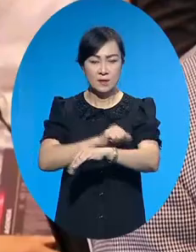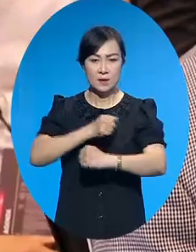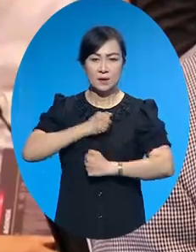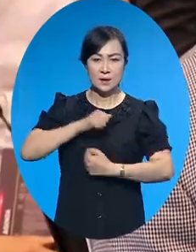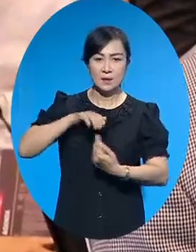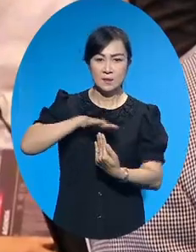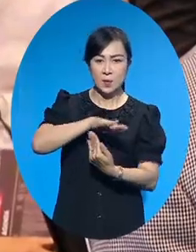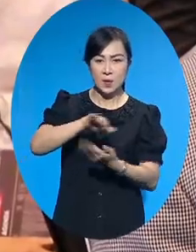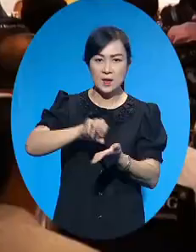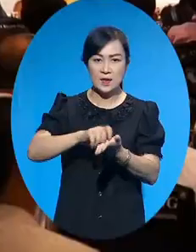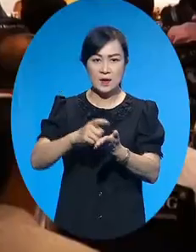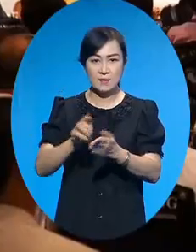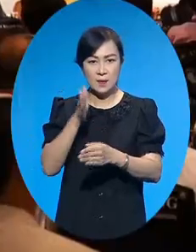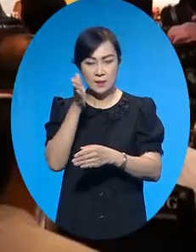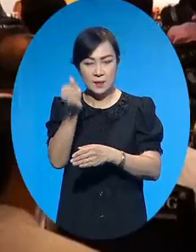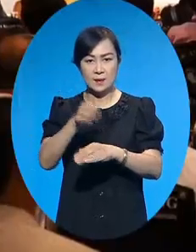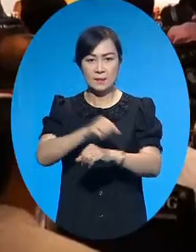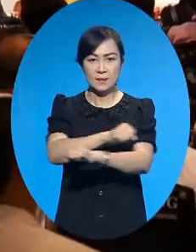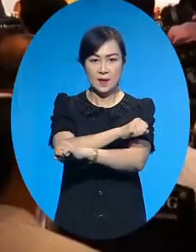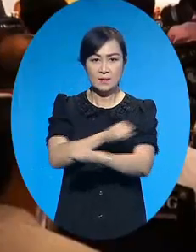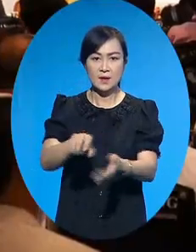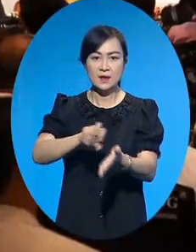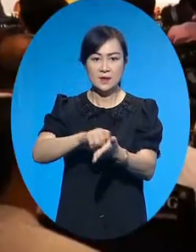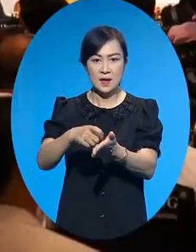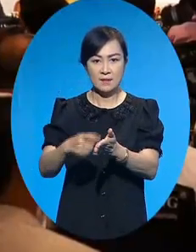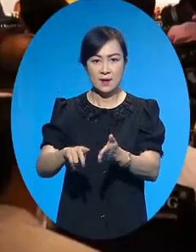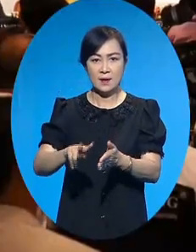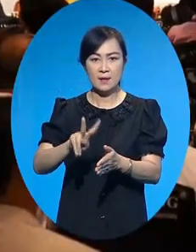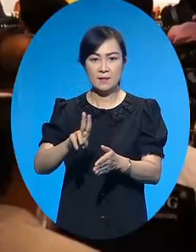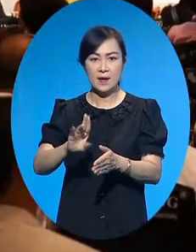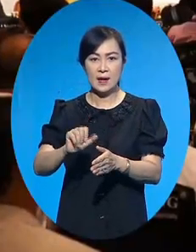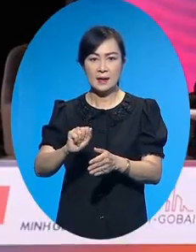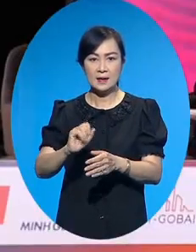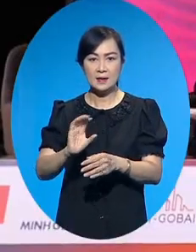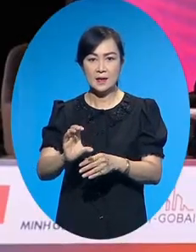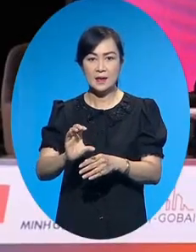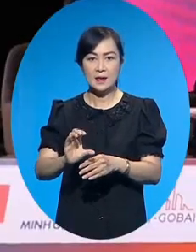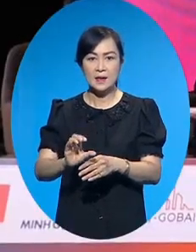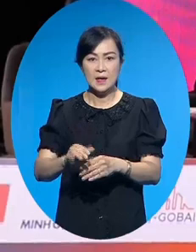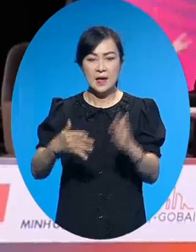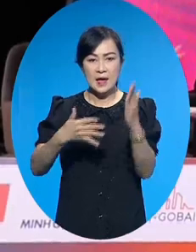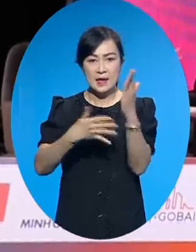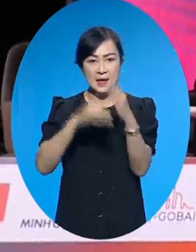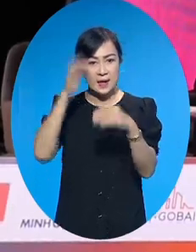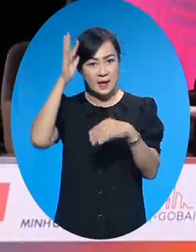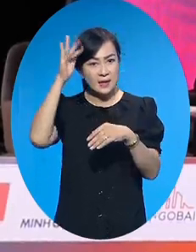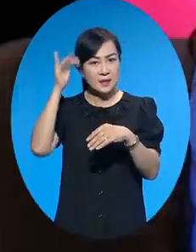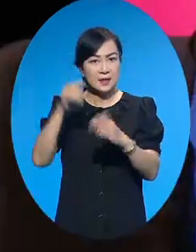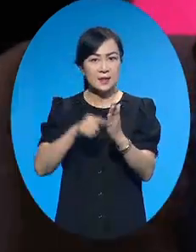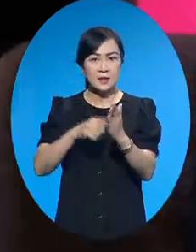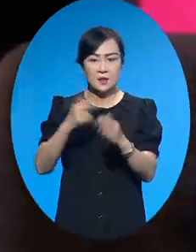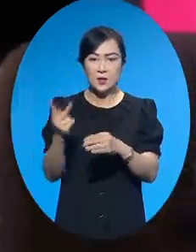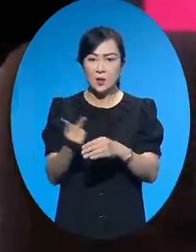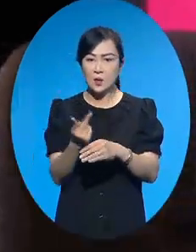trường, giải pháp cho tương lai bền vững, các giải pháp HVAC dành cho tòa nhà xanh, chất lượng không khí trong nhà tiết kiệm năng lượng và các giải